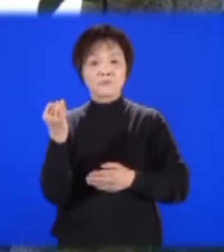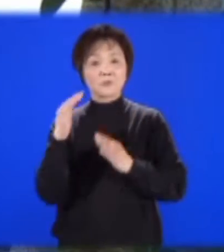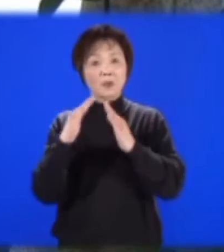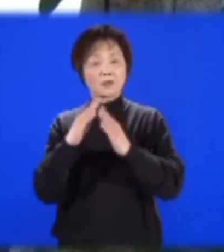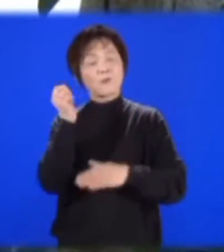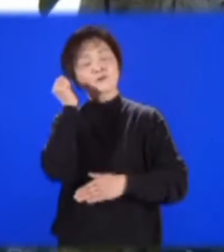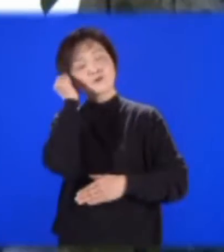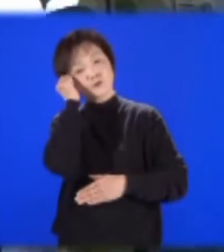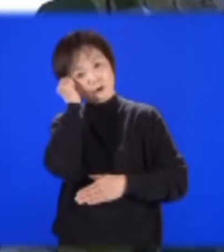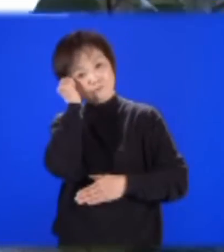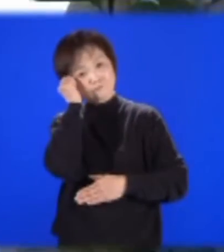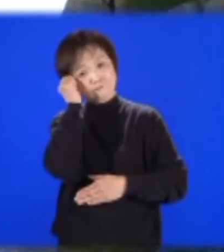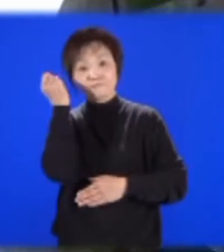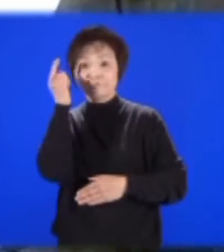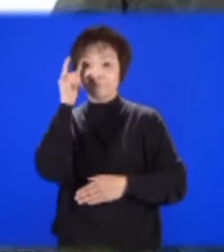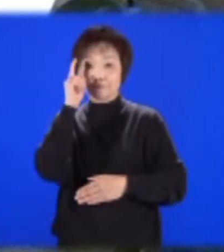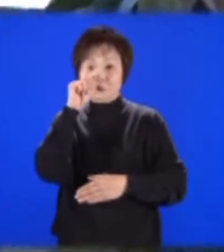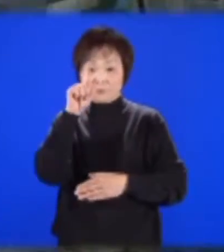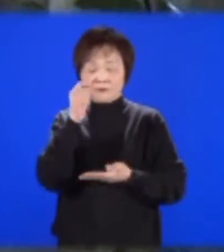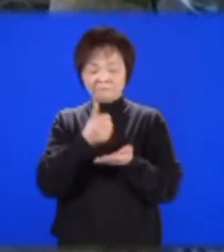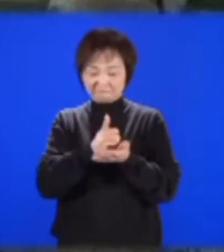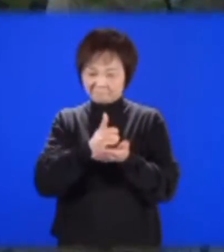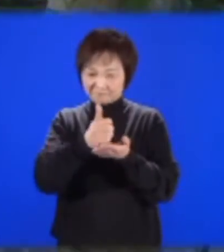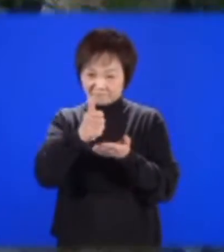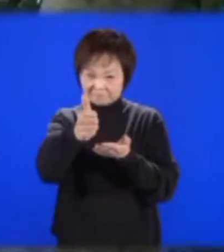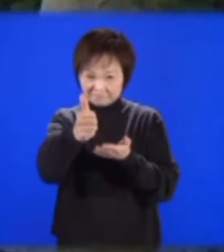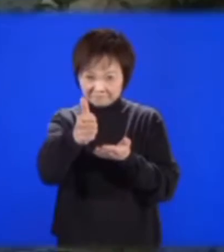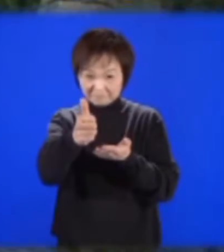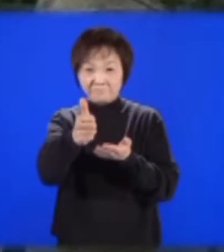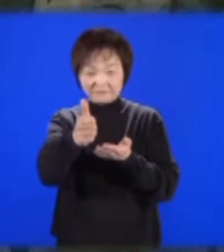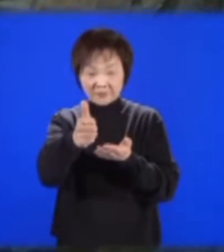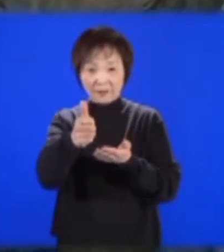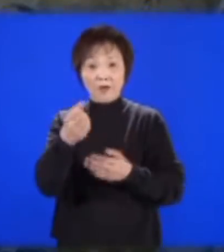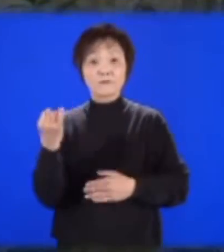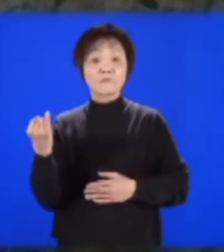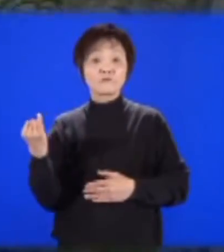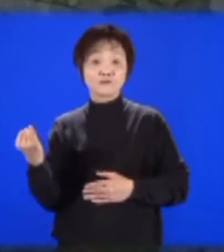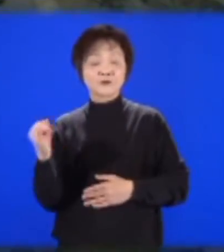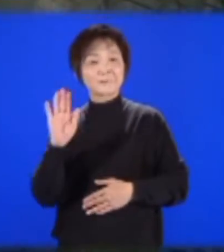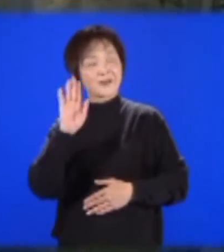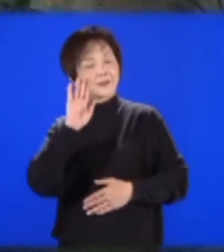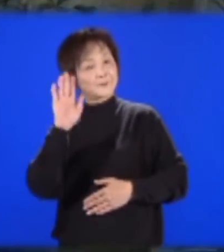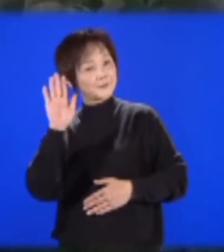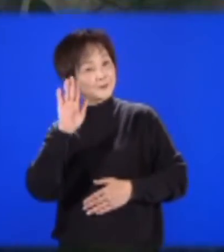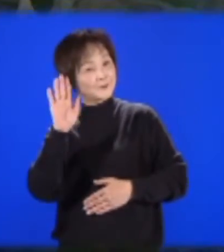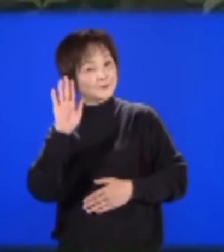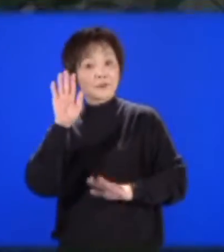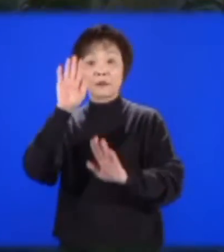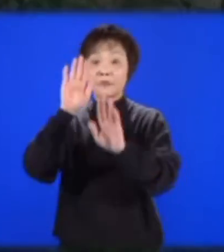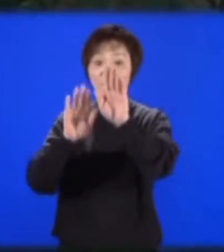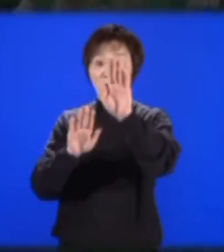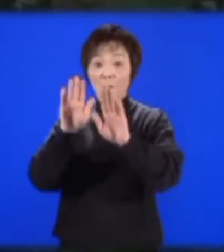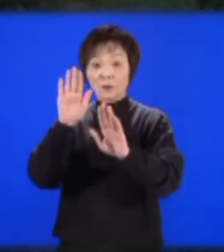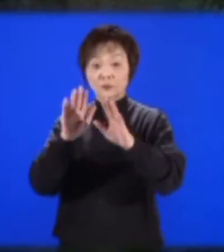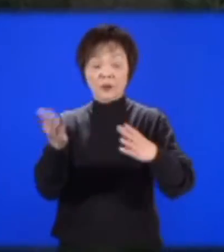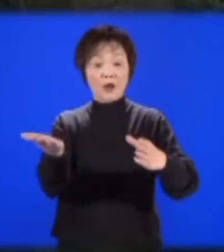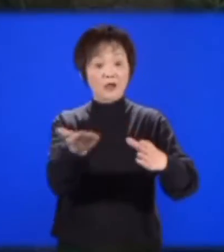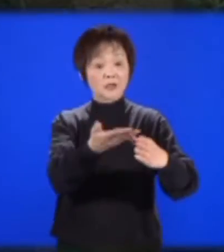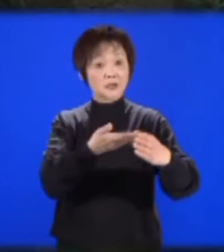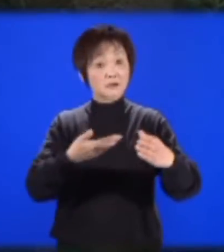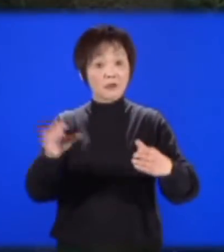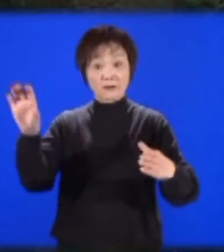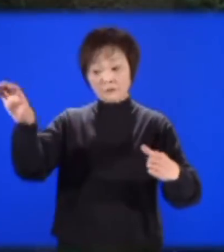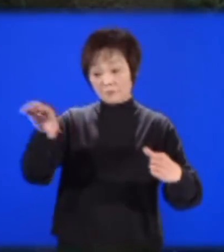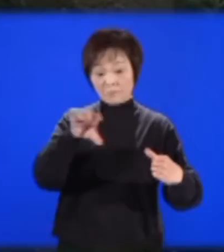した。でその、翌日に家を旅立つ時にその見送った、その姿が、天皇と娘の姿